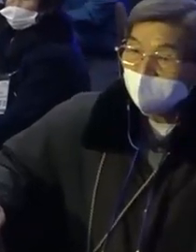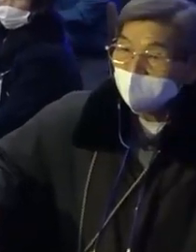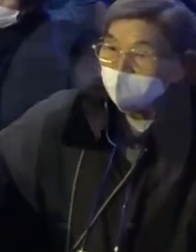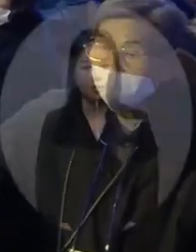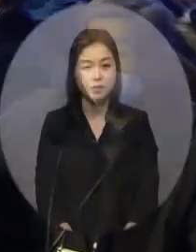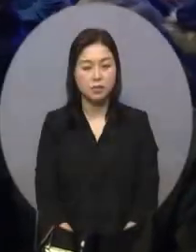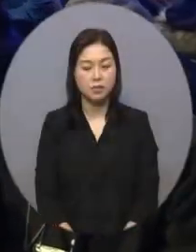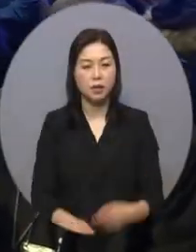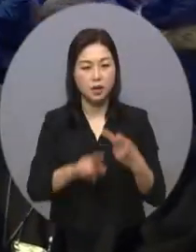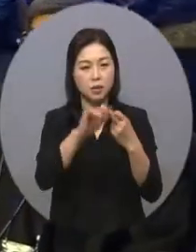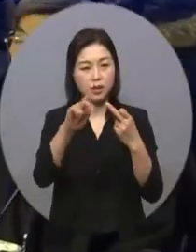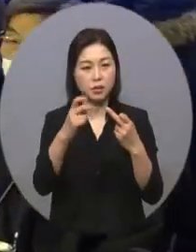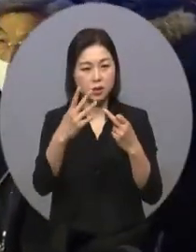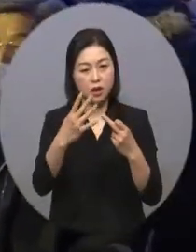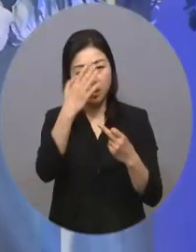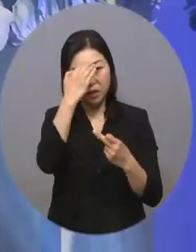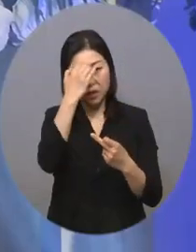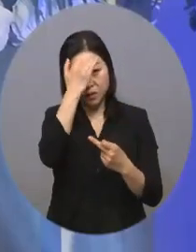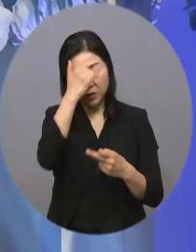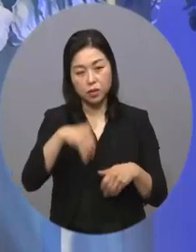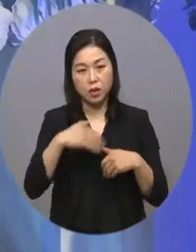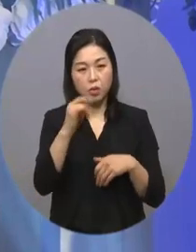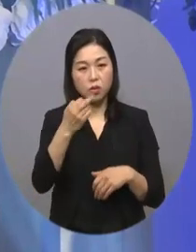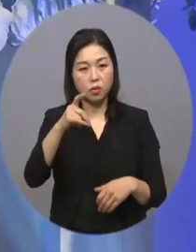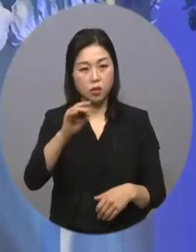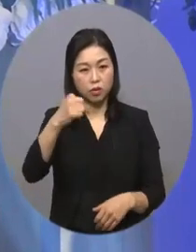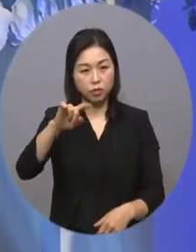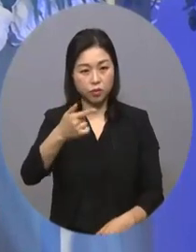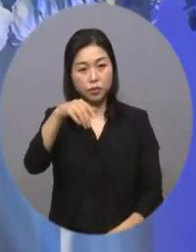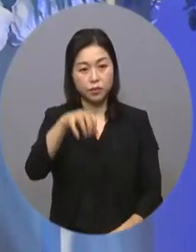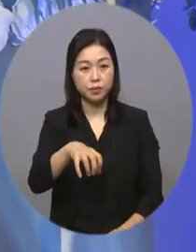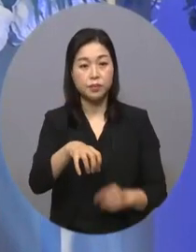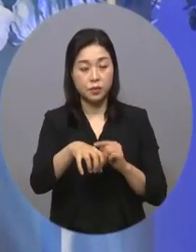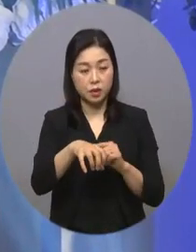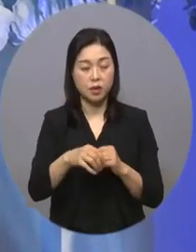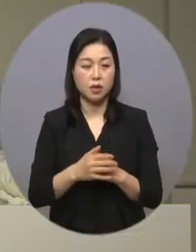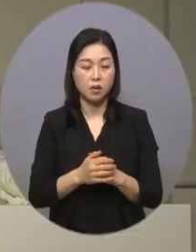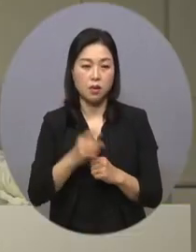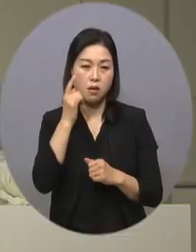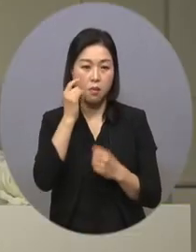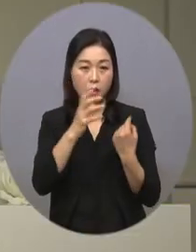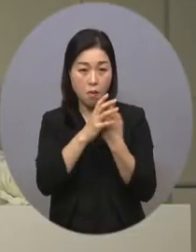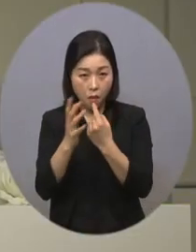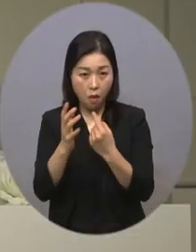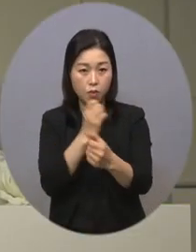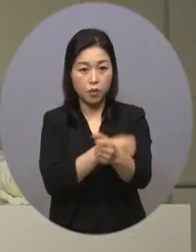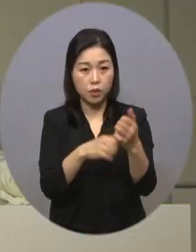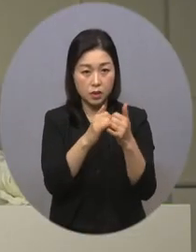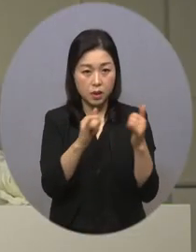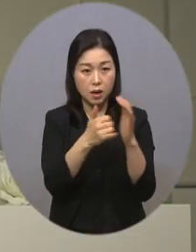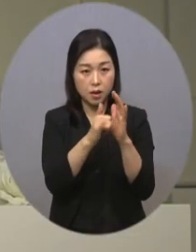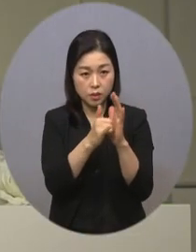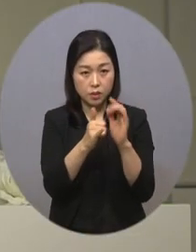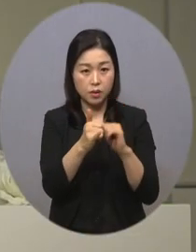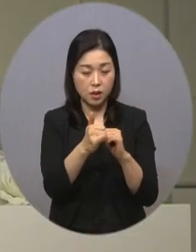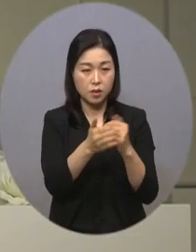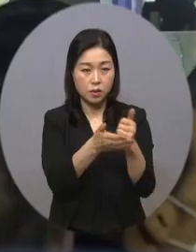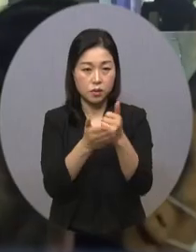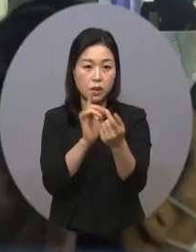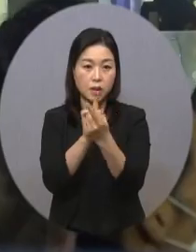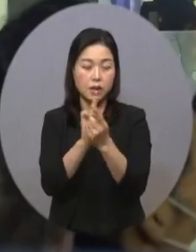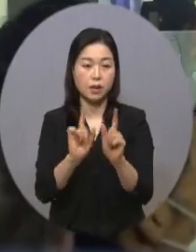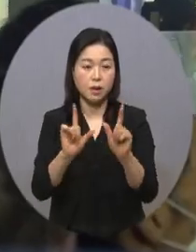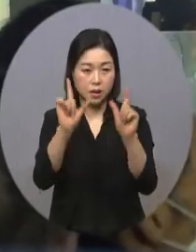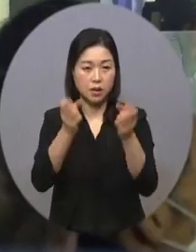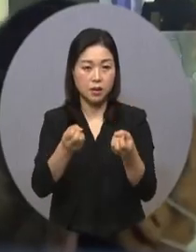지난 24일 충남 홍성군 제2컨벤션 웨딩홀에서 독립유공자와 유가족 초청 만남의 날 행사가